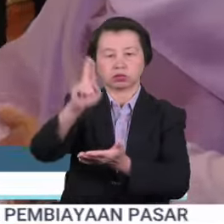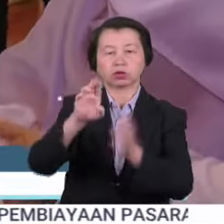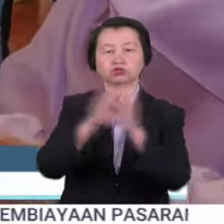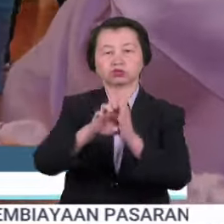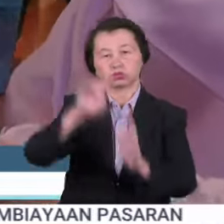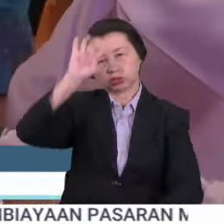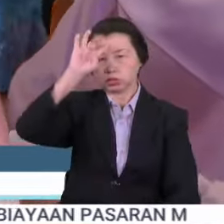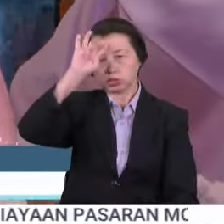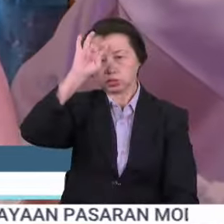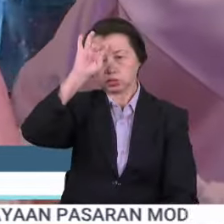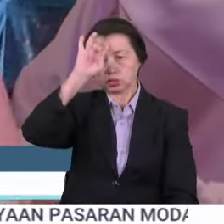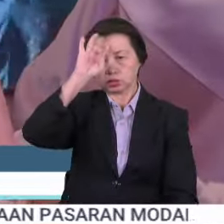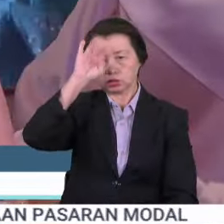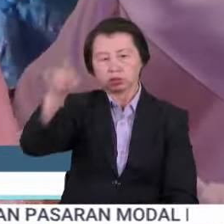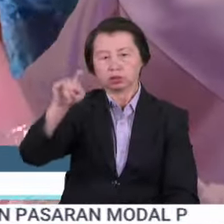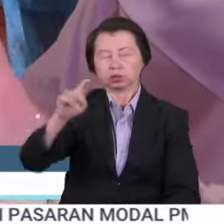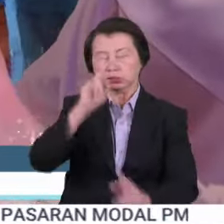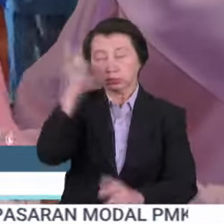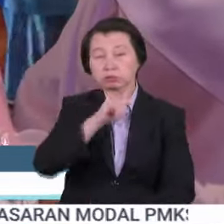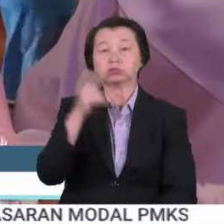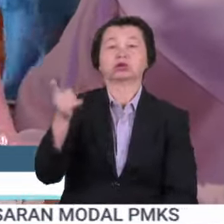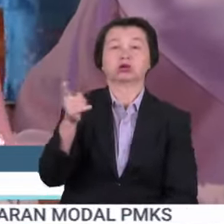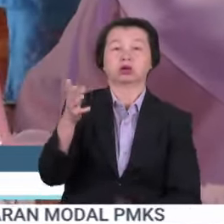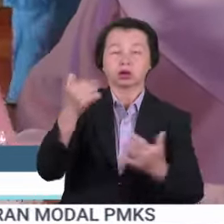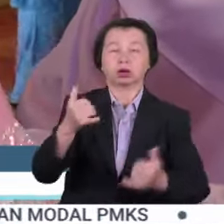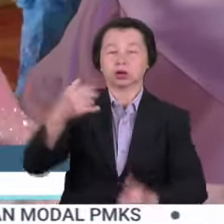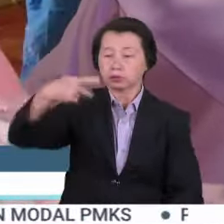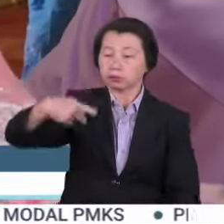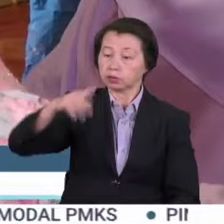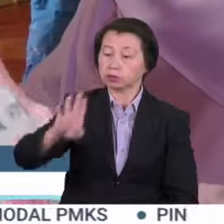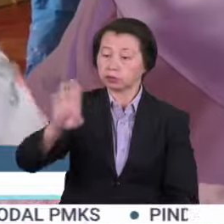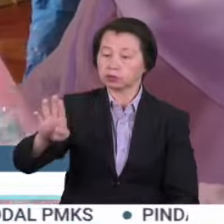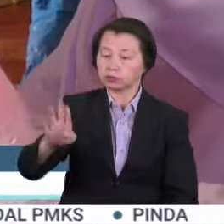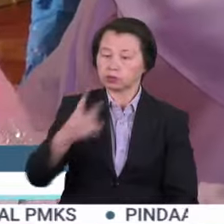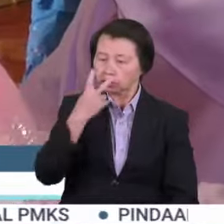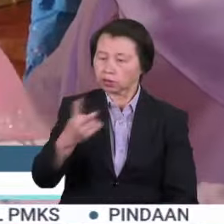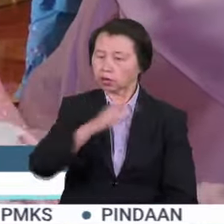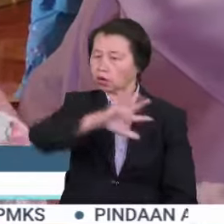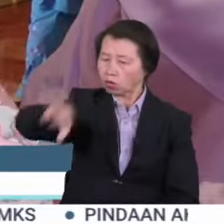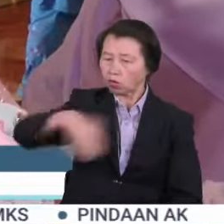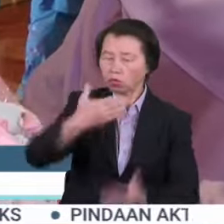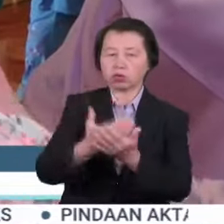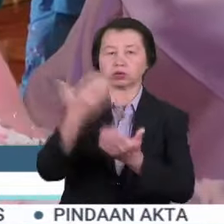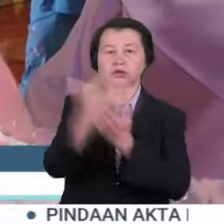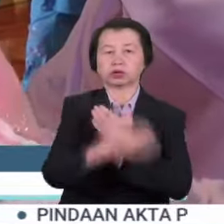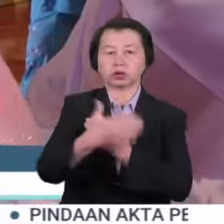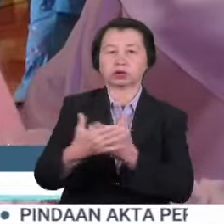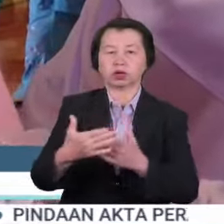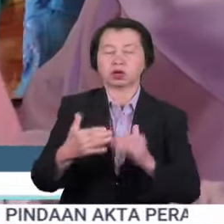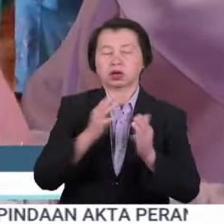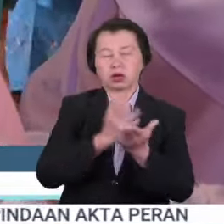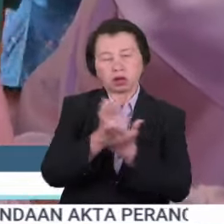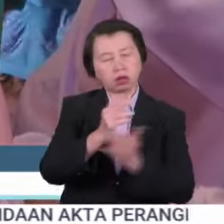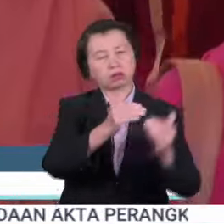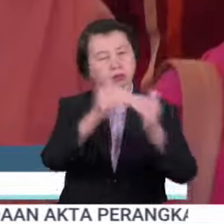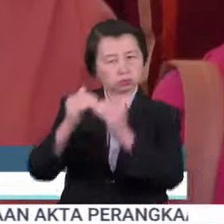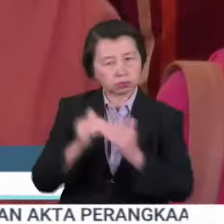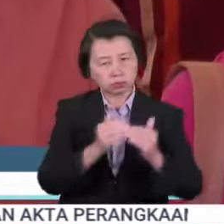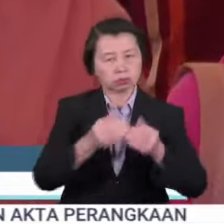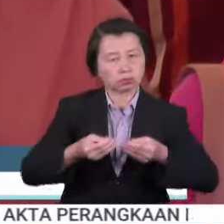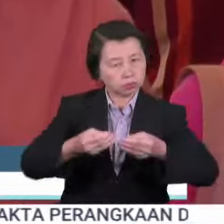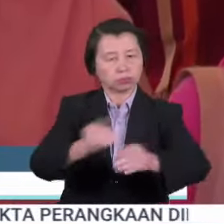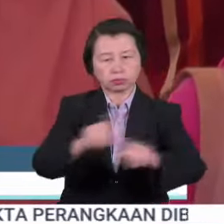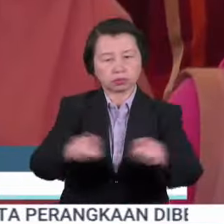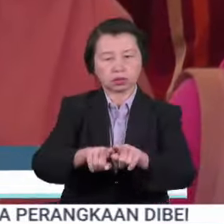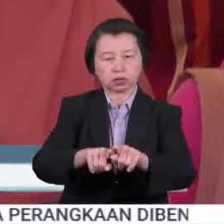India. Diskriminasi itu ketara sangat. Jadi dia nak PBB ini lihat semua negara ini supaya hak sama rata manusia itu diberi.